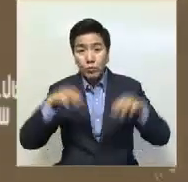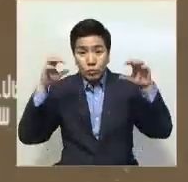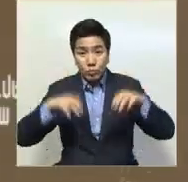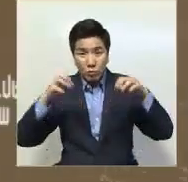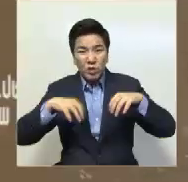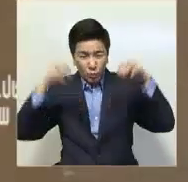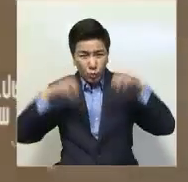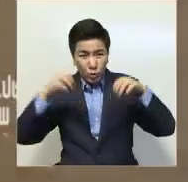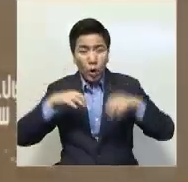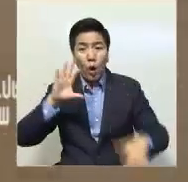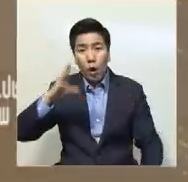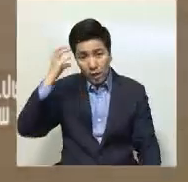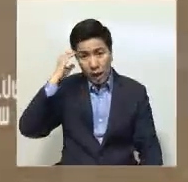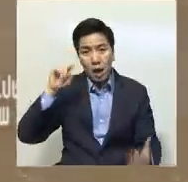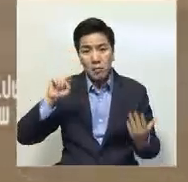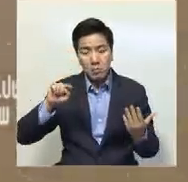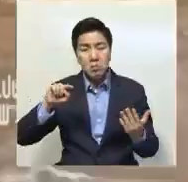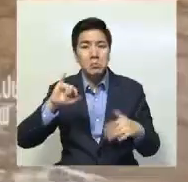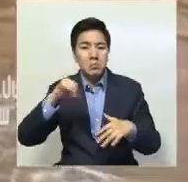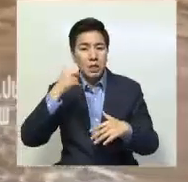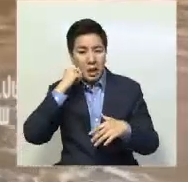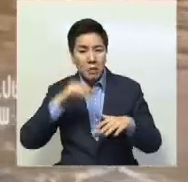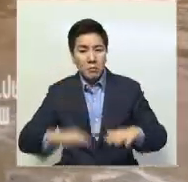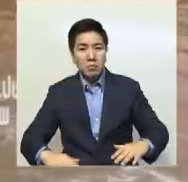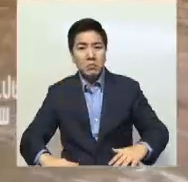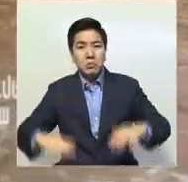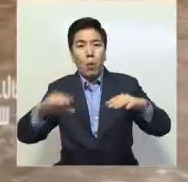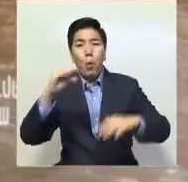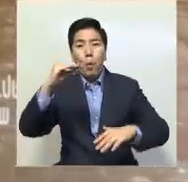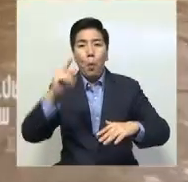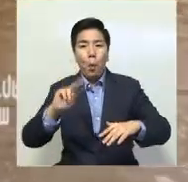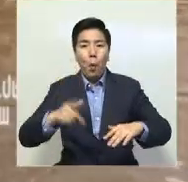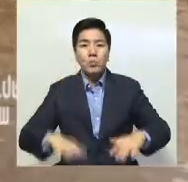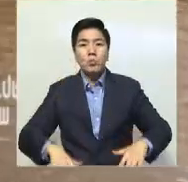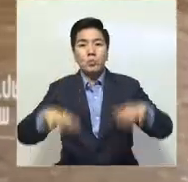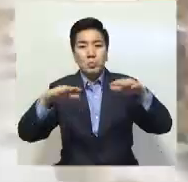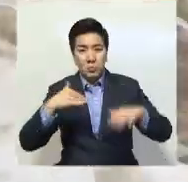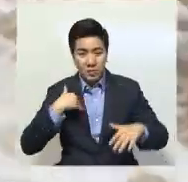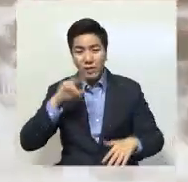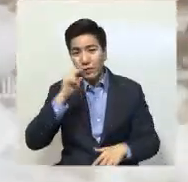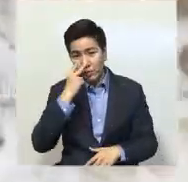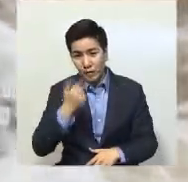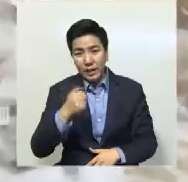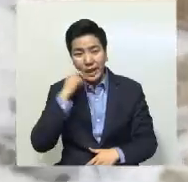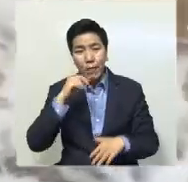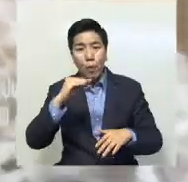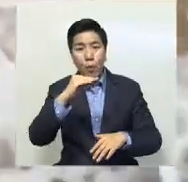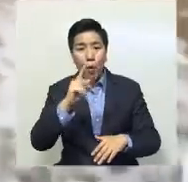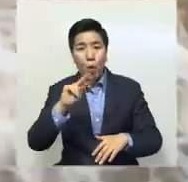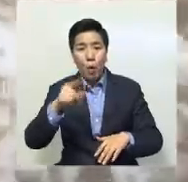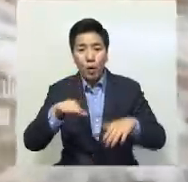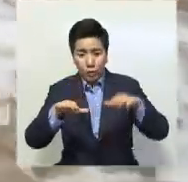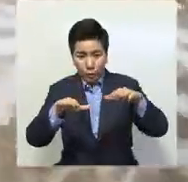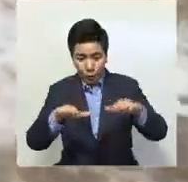หนักในพื้นที่สปป.ลาวนะคะก็อาจจะทำให้น้ำมีระดับเพิ่มสูงขึ้นได้ค่ะ ฟังแบบนี้นะคะการที่น้ำโขงลดต่ำกว่า10เม